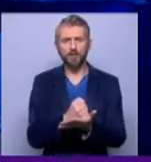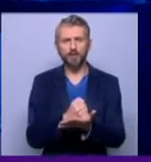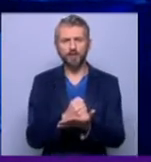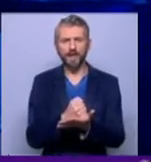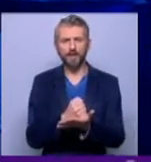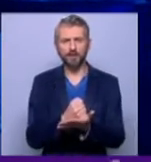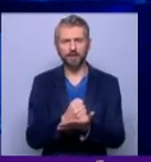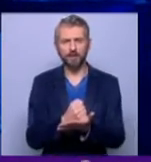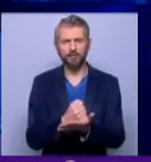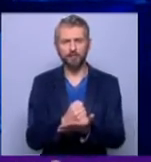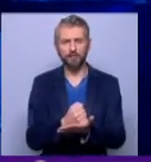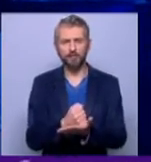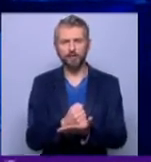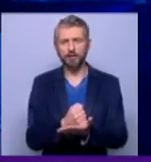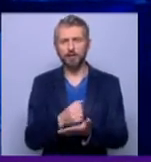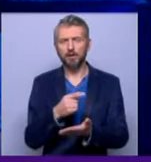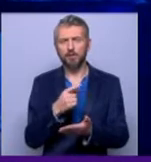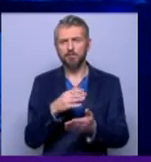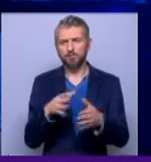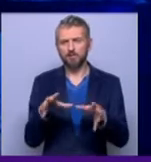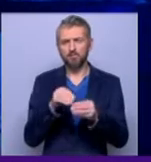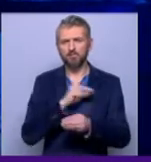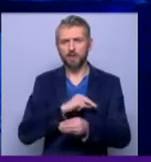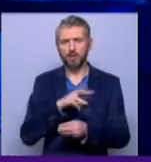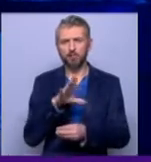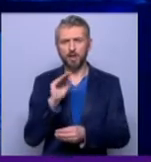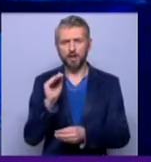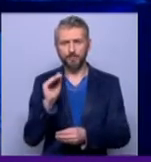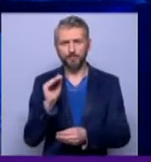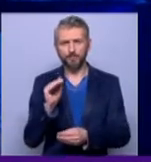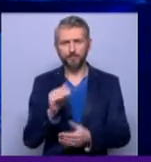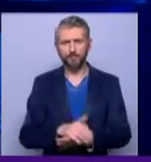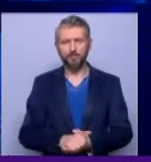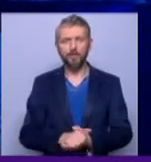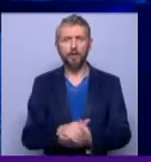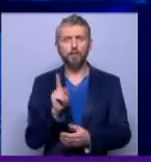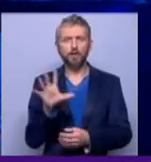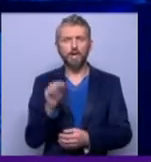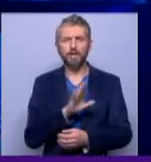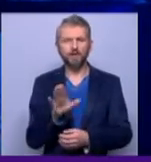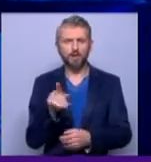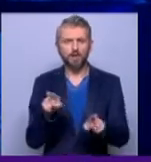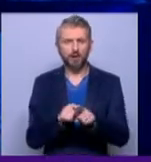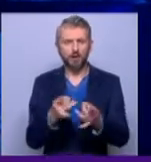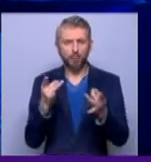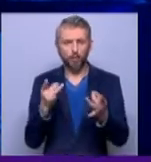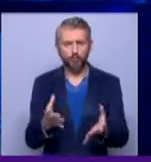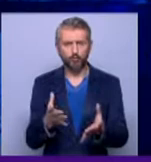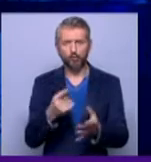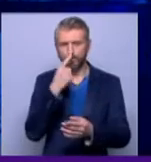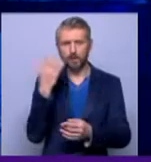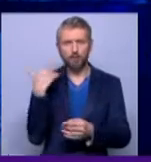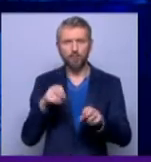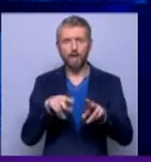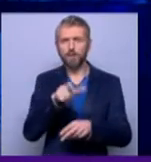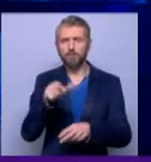програми співпраці з Міжнародним валютним фондом. Однак не все так просто. І днями експерти,